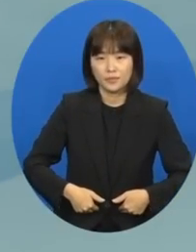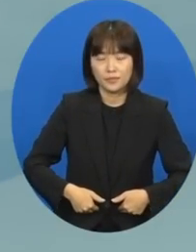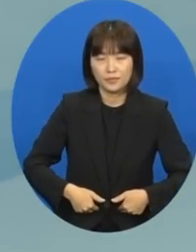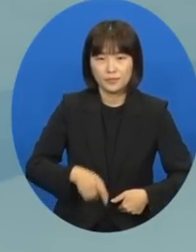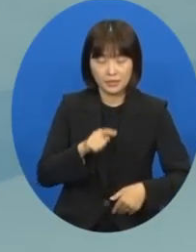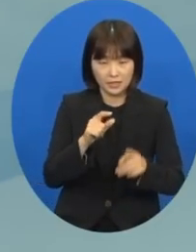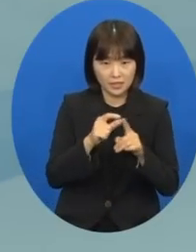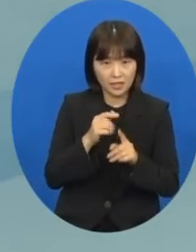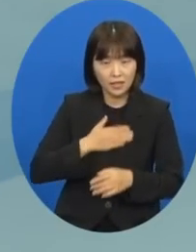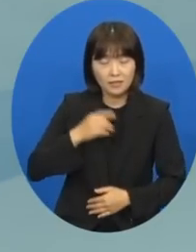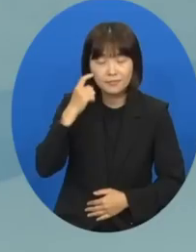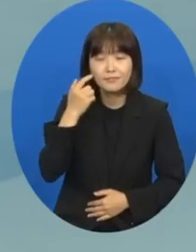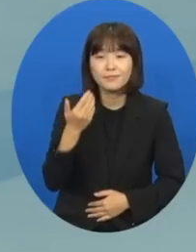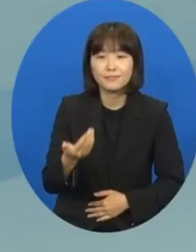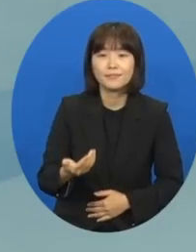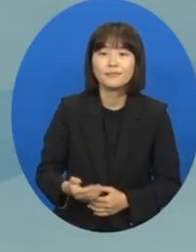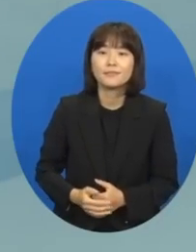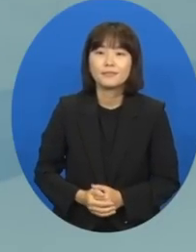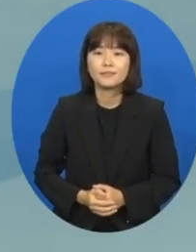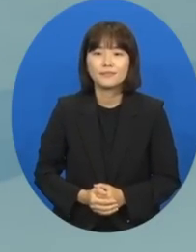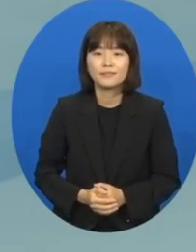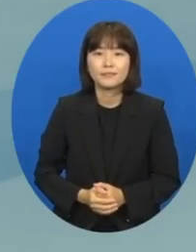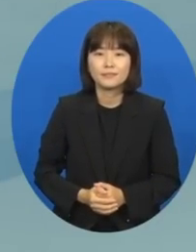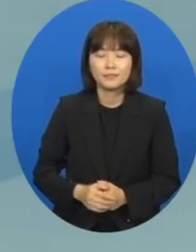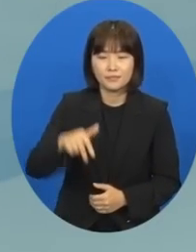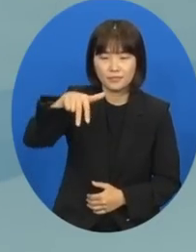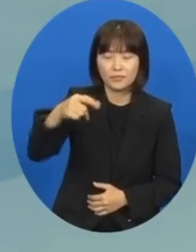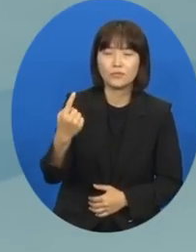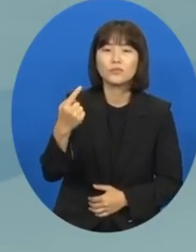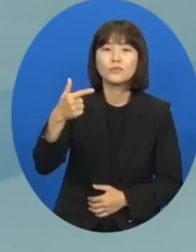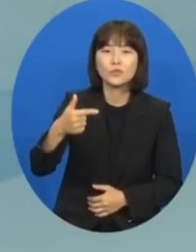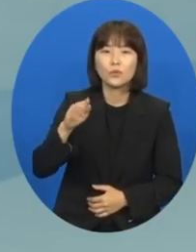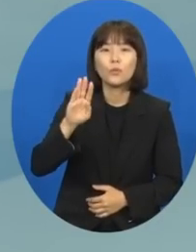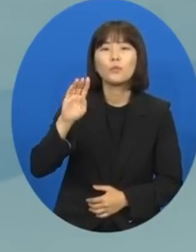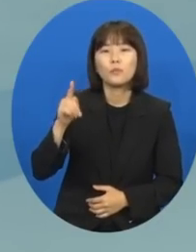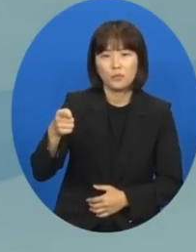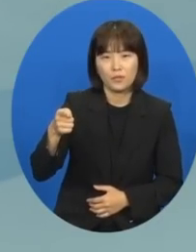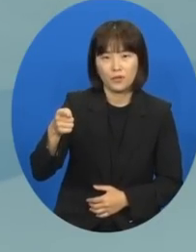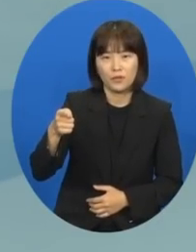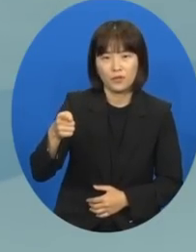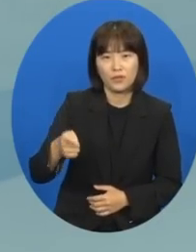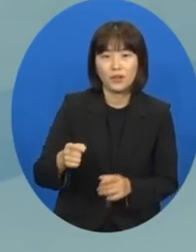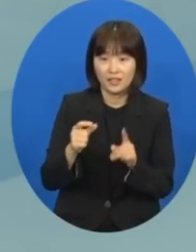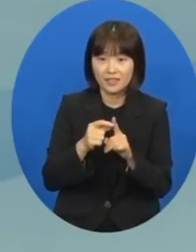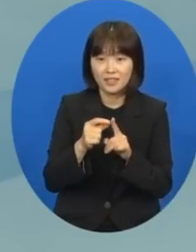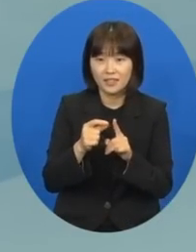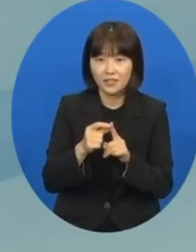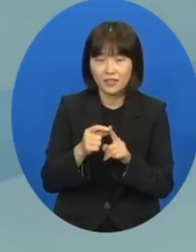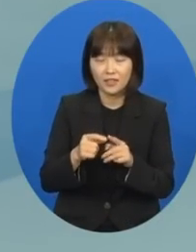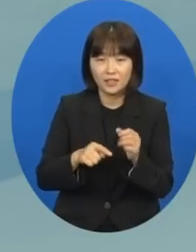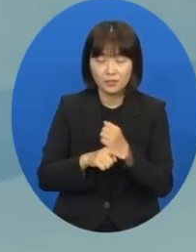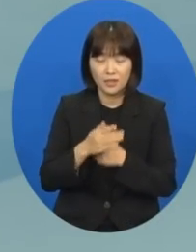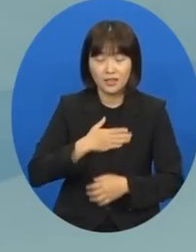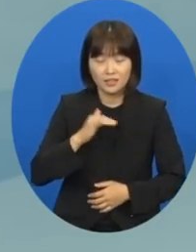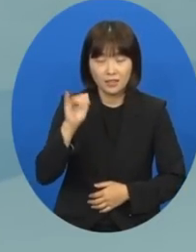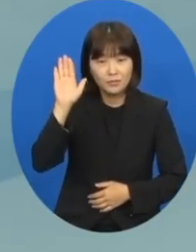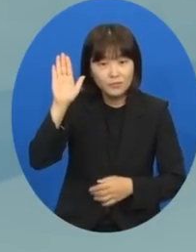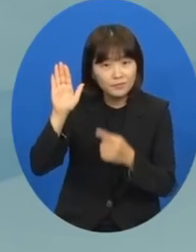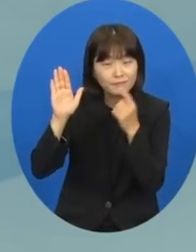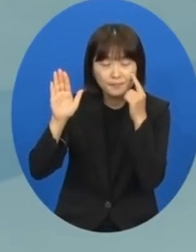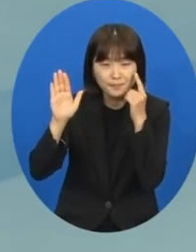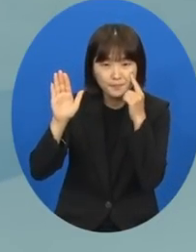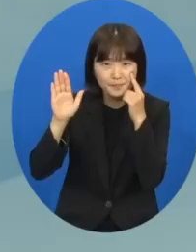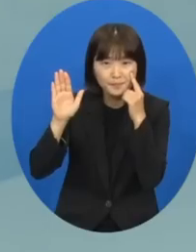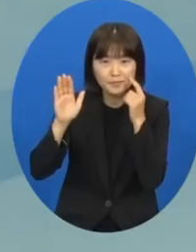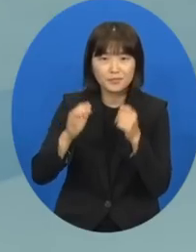단어를 아시는지 모르겠는데요. 바로 존버입니다. 존버. 의미를 아시는 분 한번 손들어 보시기 바랍니다. 네,